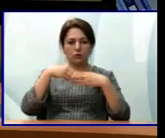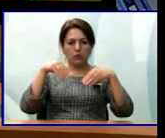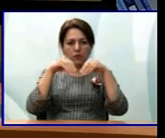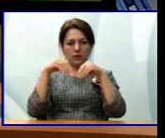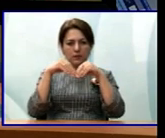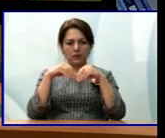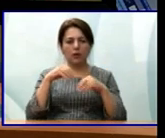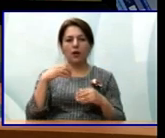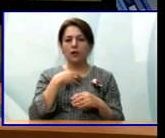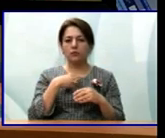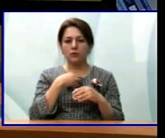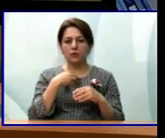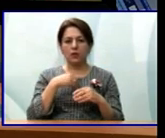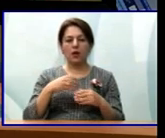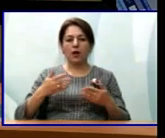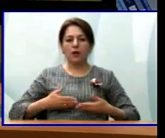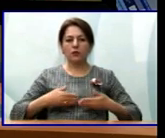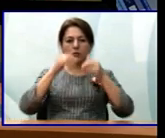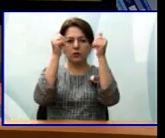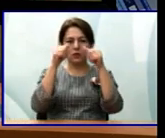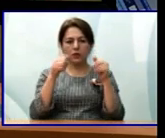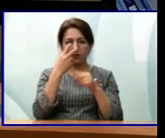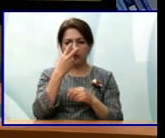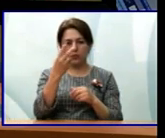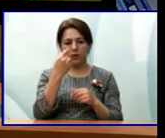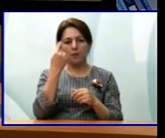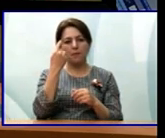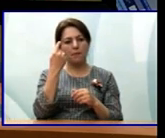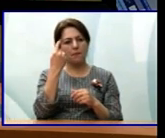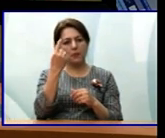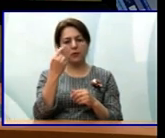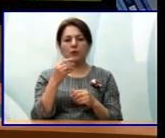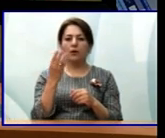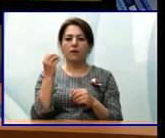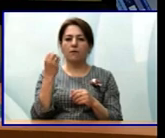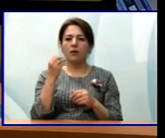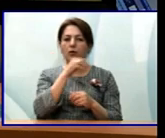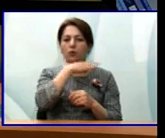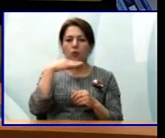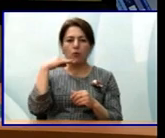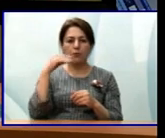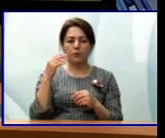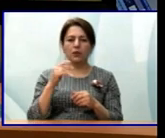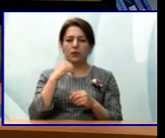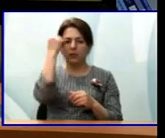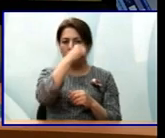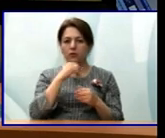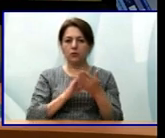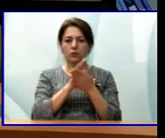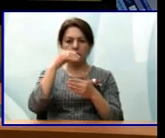oilasiga asosan hayotiy shakliga ko'ra bir va ko'p yillik o'tlar kiradi.